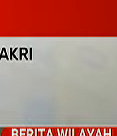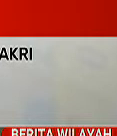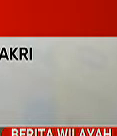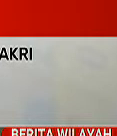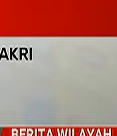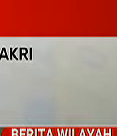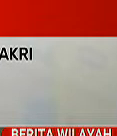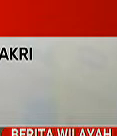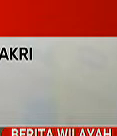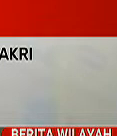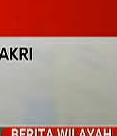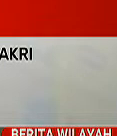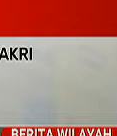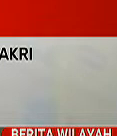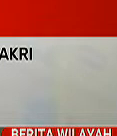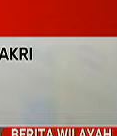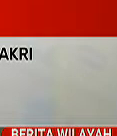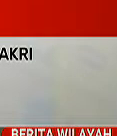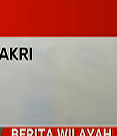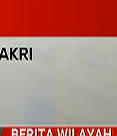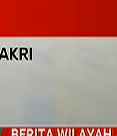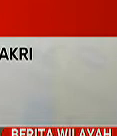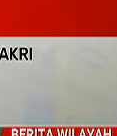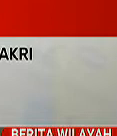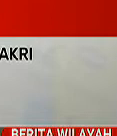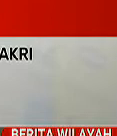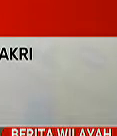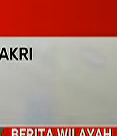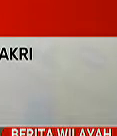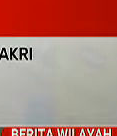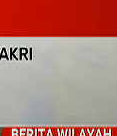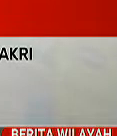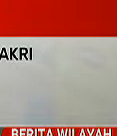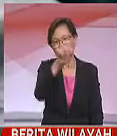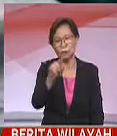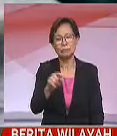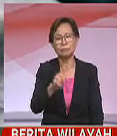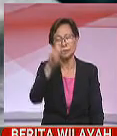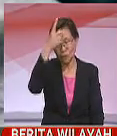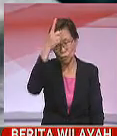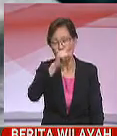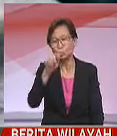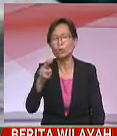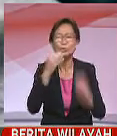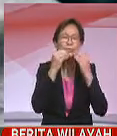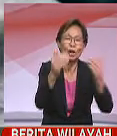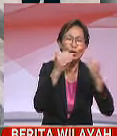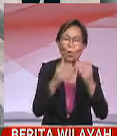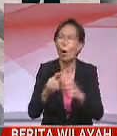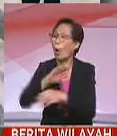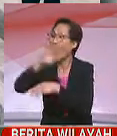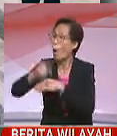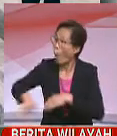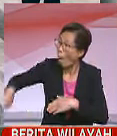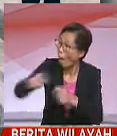komitmen pembayar zakat di wilayah persekutuan. Dato' Seri Dr. Zulkifli turut berterima kasih kepada semua pembayar zakat